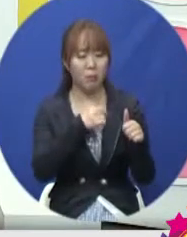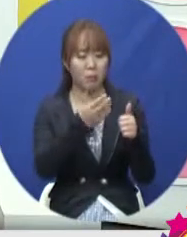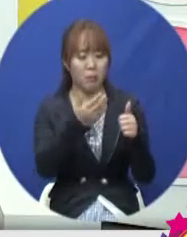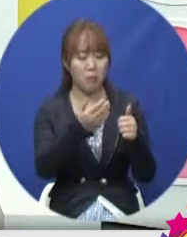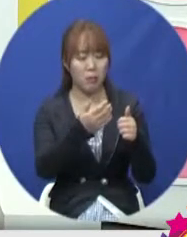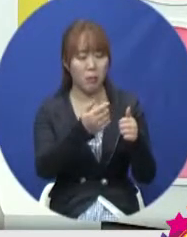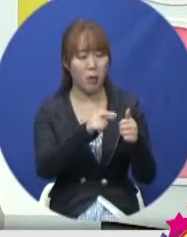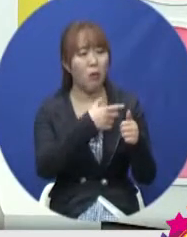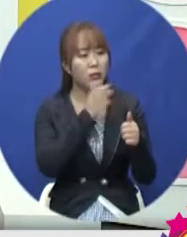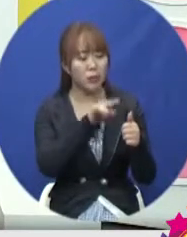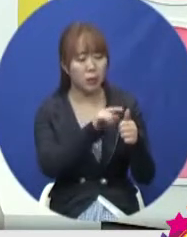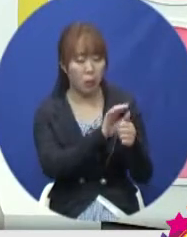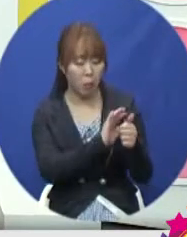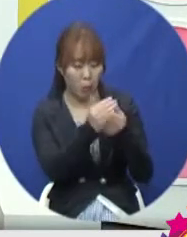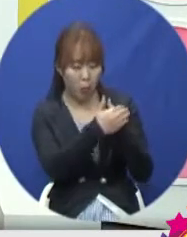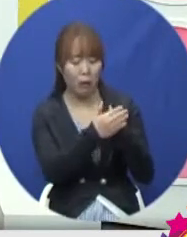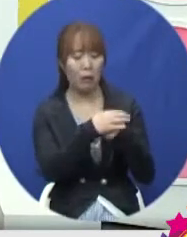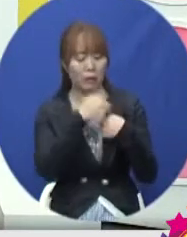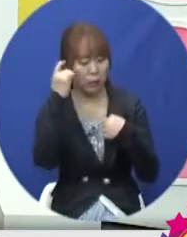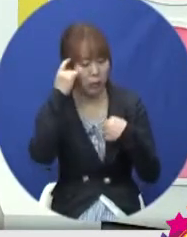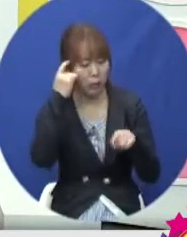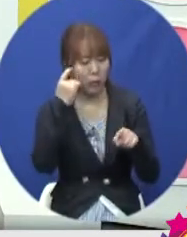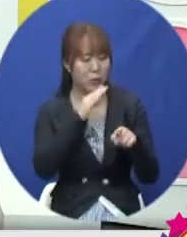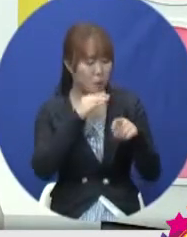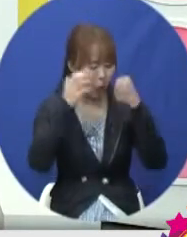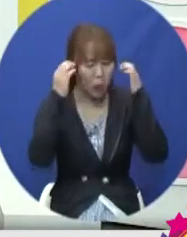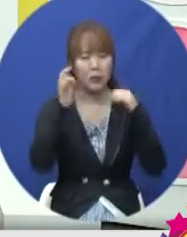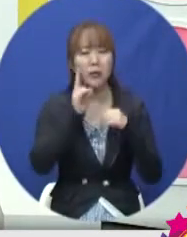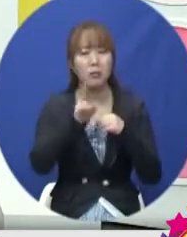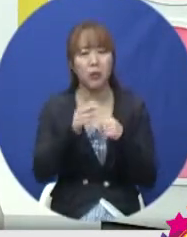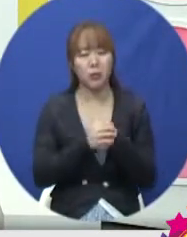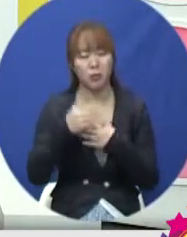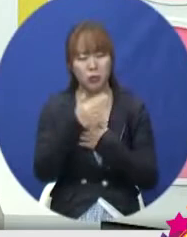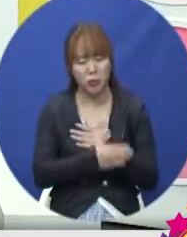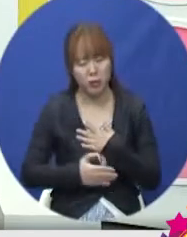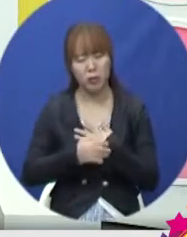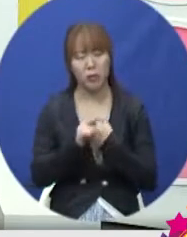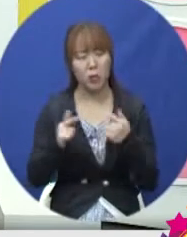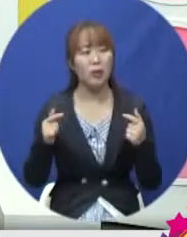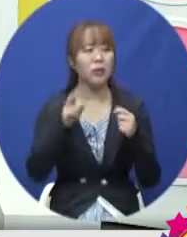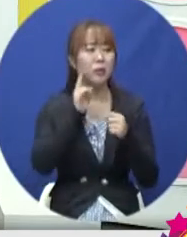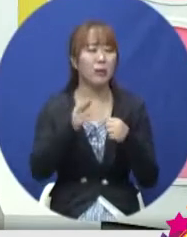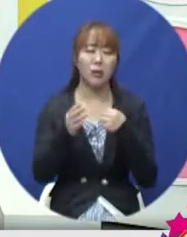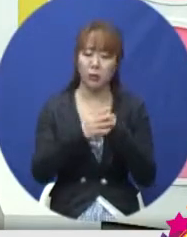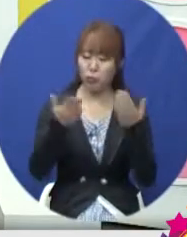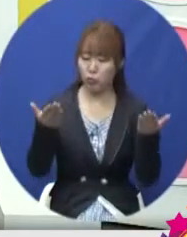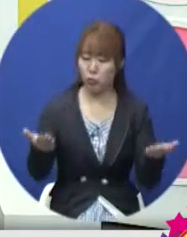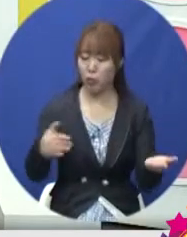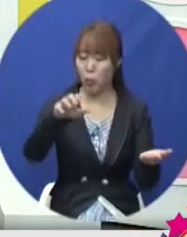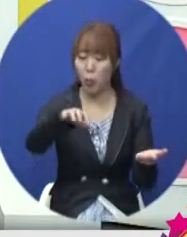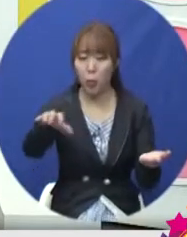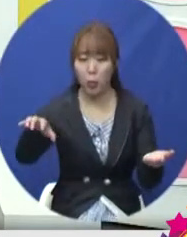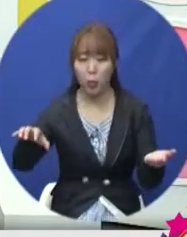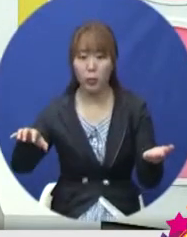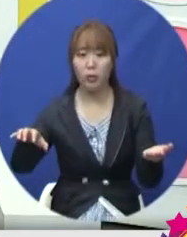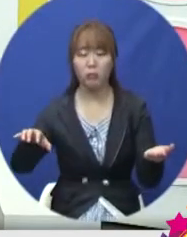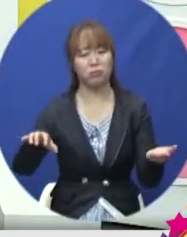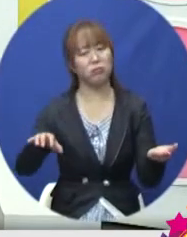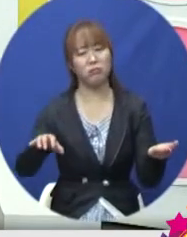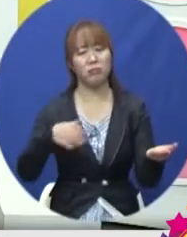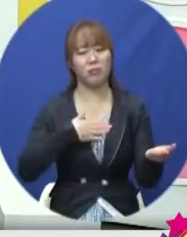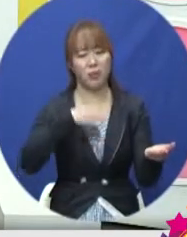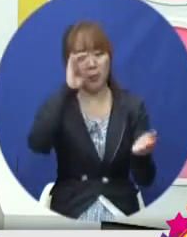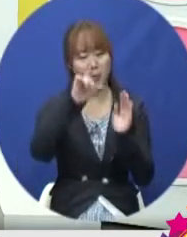어르신들이 보호를 받으시고 정신적으로 얼마나 고통이 심합니까? 육체적으로도 그렇지만 네. 쉴 수 있는 곳이 네. 제가